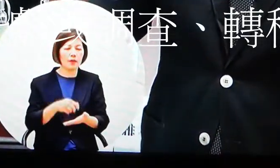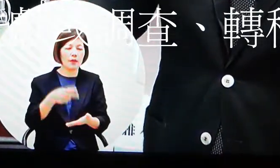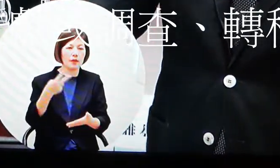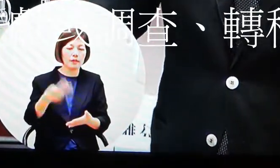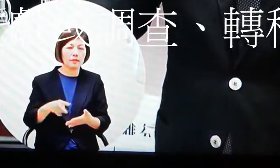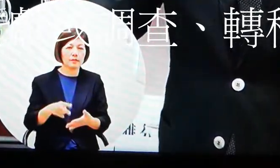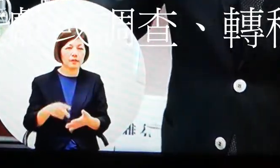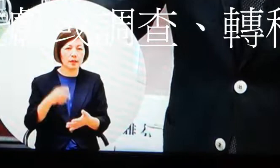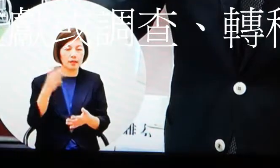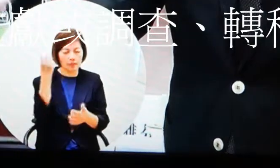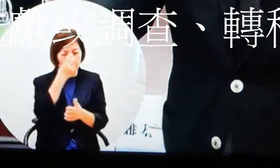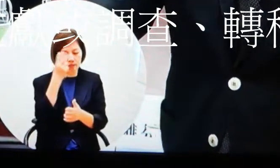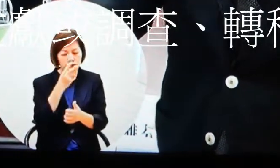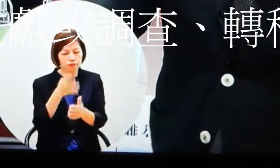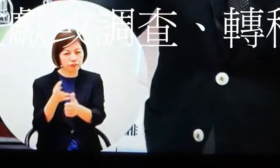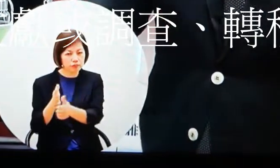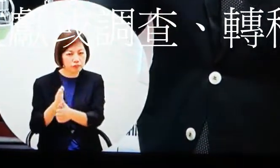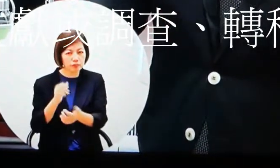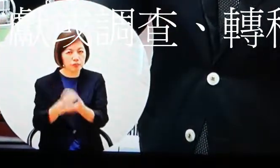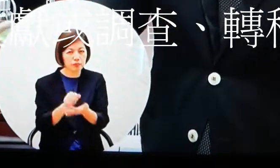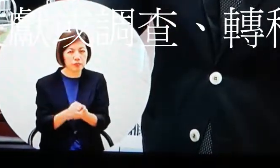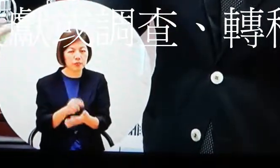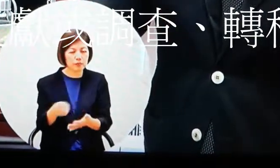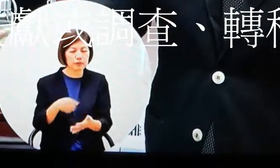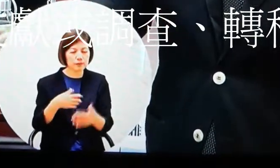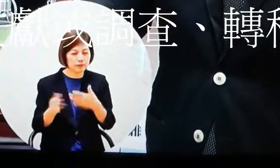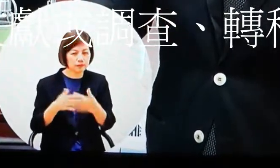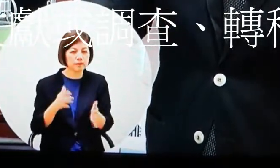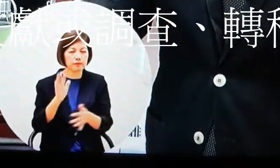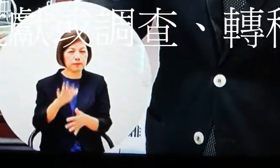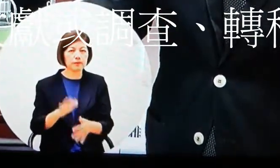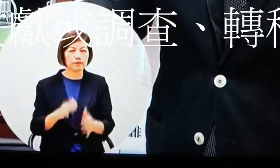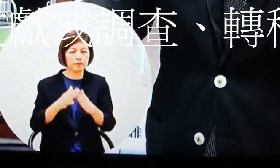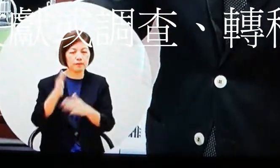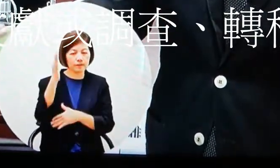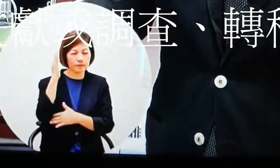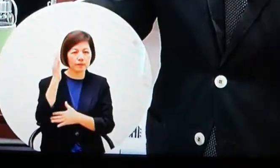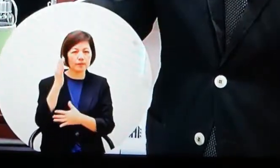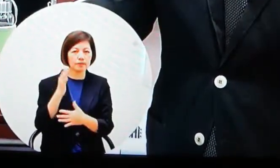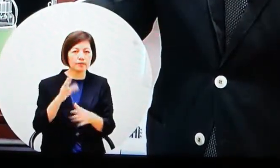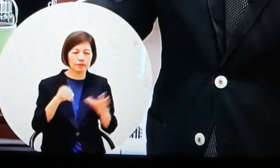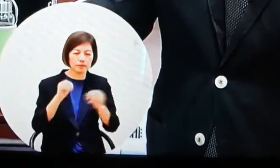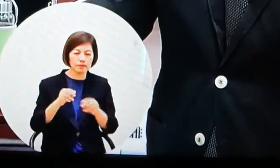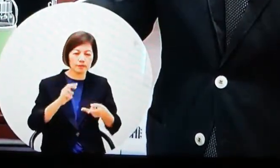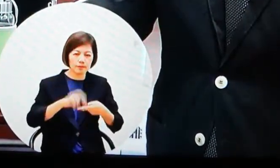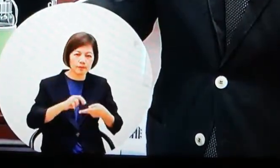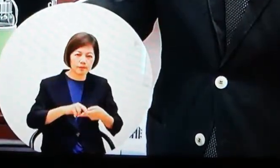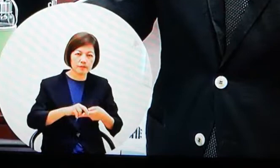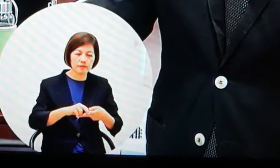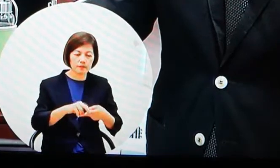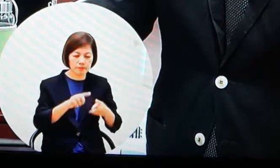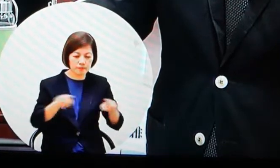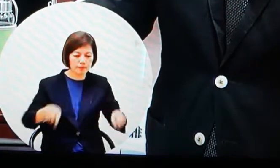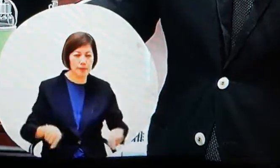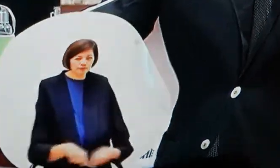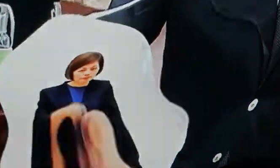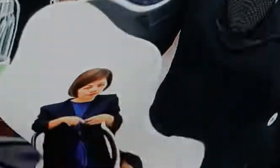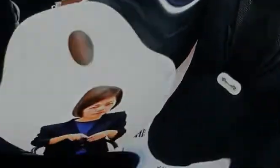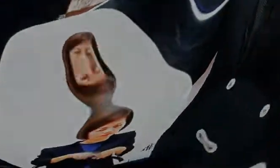查来协助啊，因为我们市政府还手上的这些转移的资料、地籍的资料，这个我们。